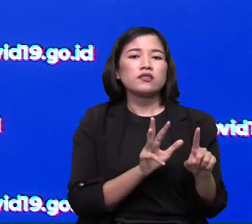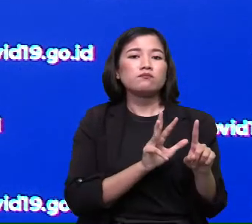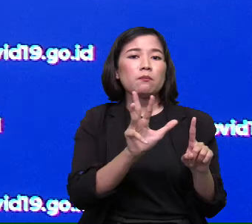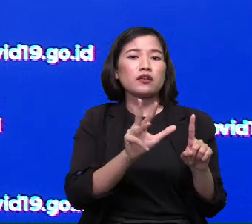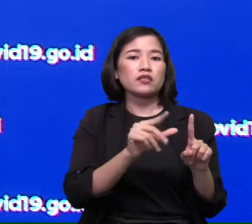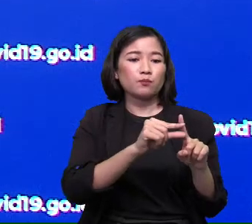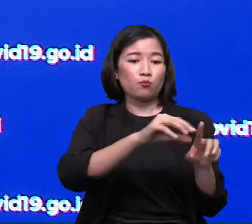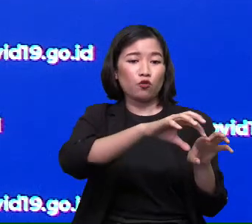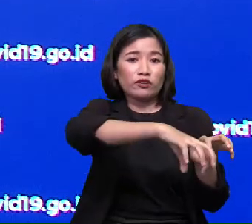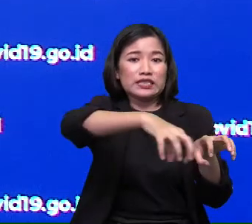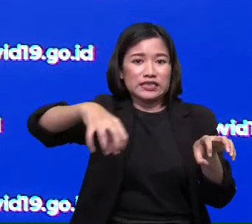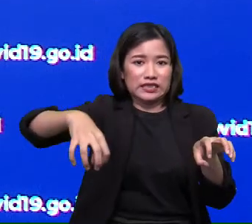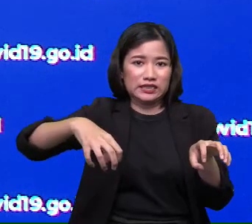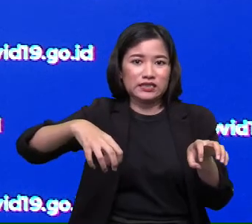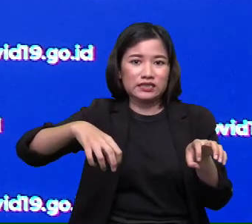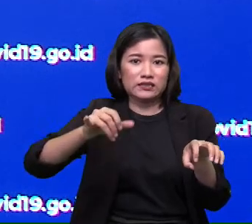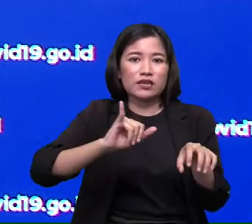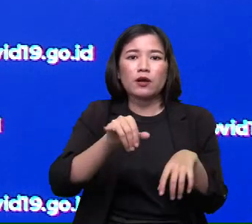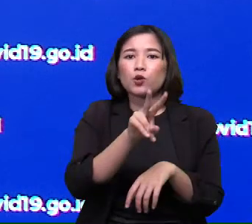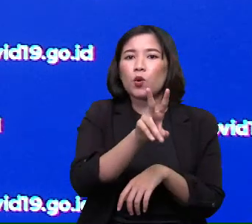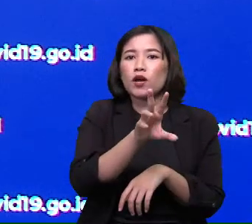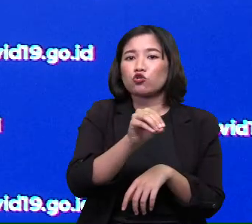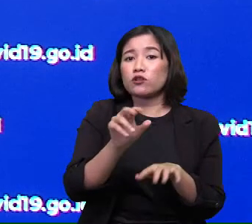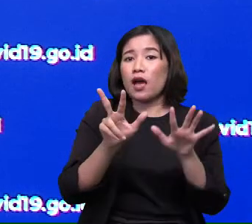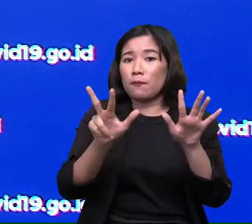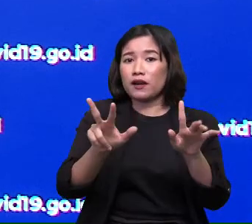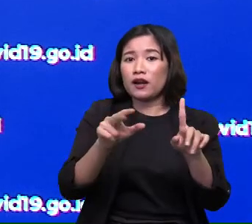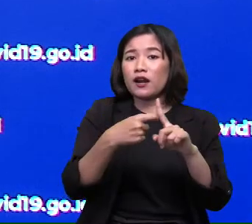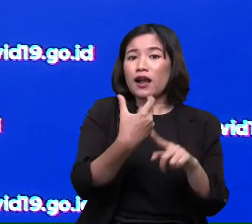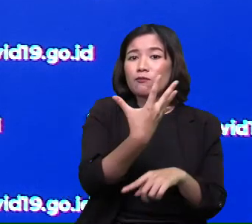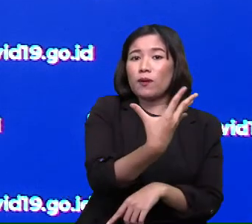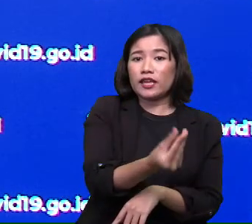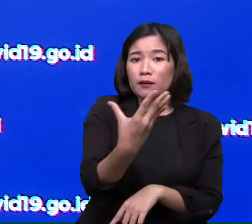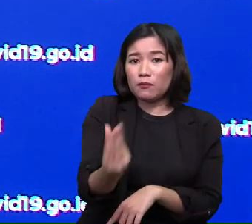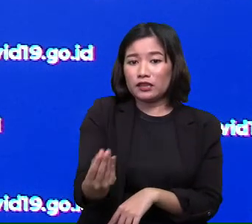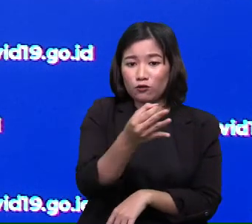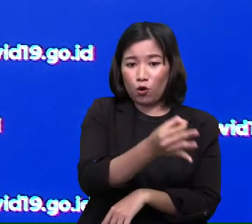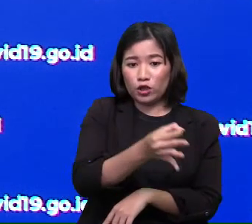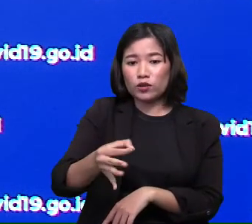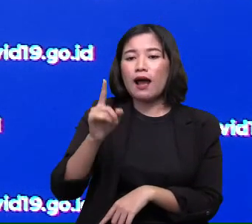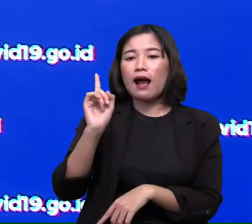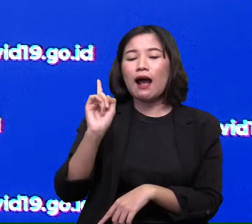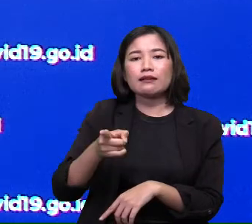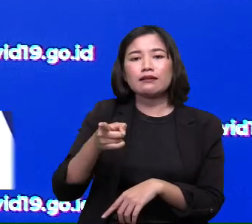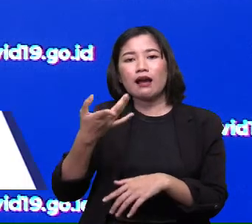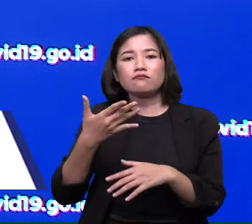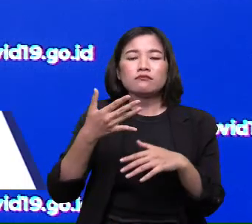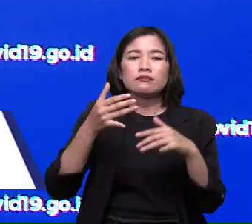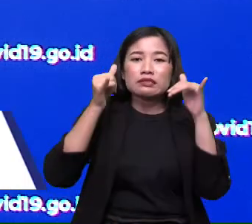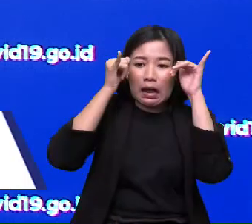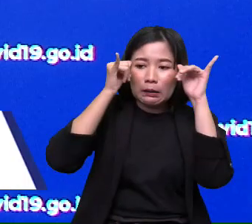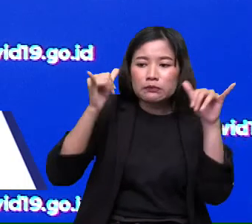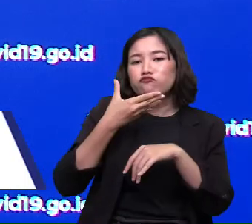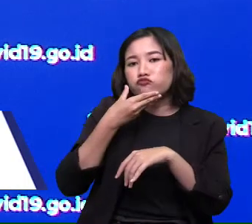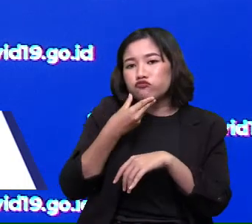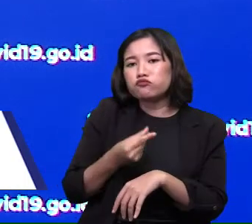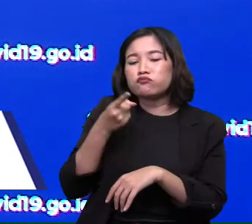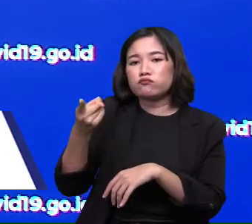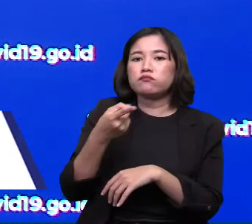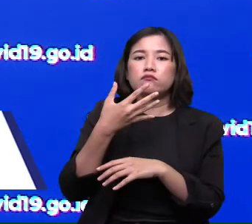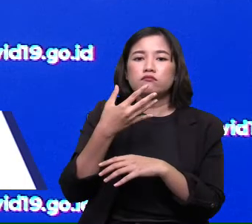provinsi dan 208 kabupaten kota yang terinfeksi penyakit mulut dan kuku pada hewan Hai di mana lima